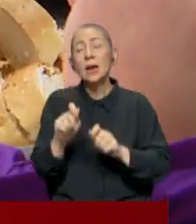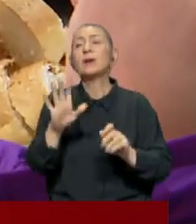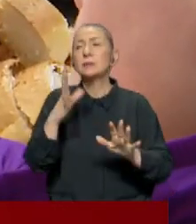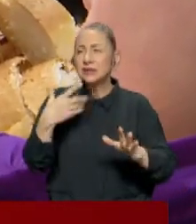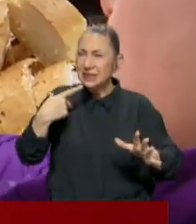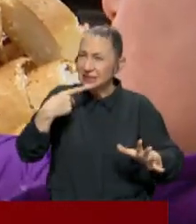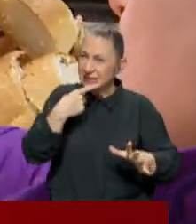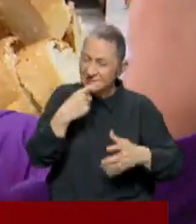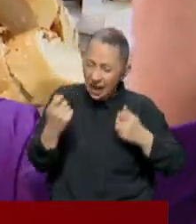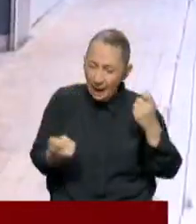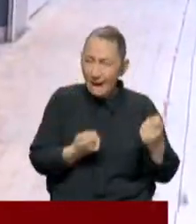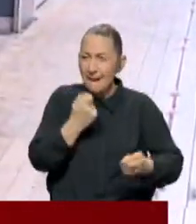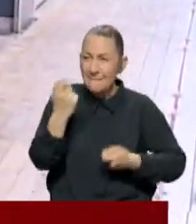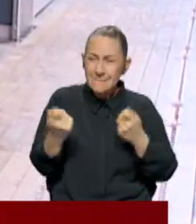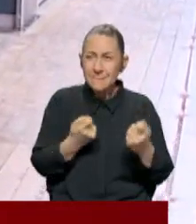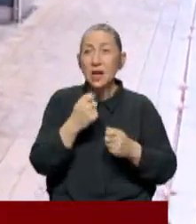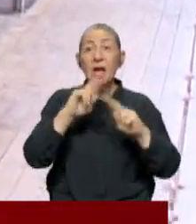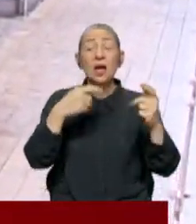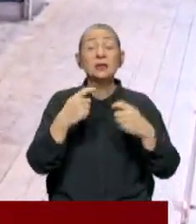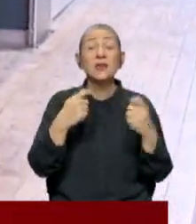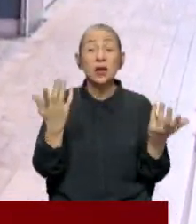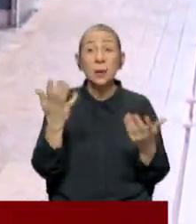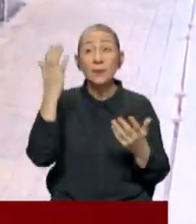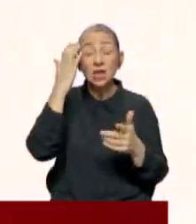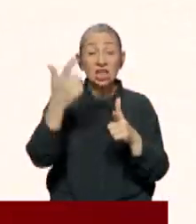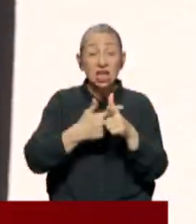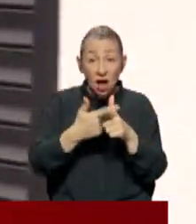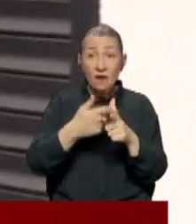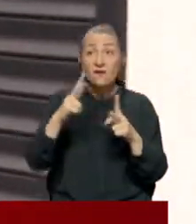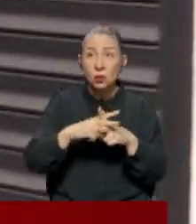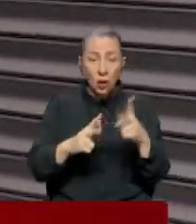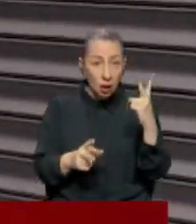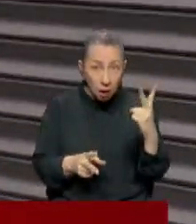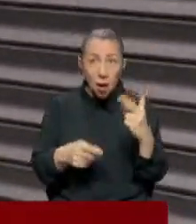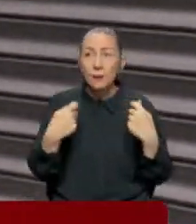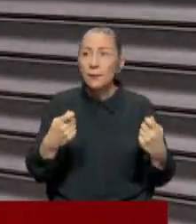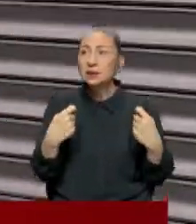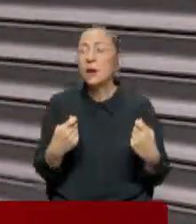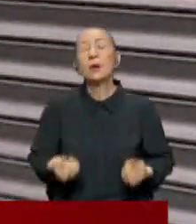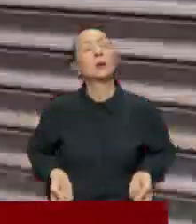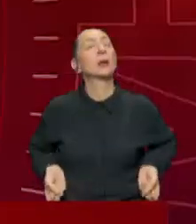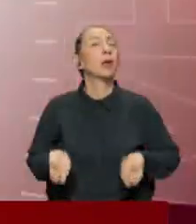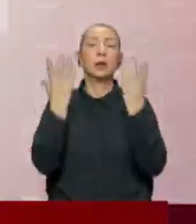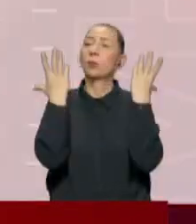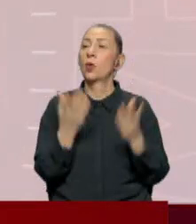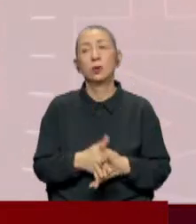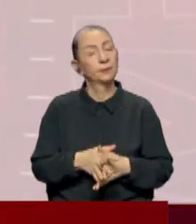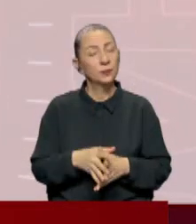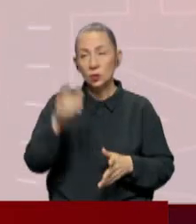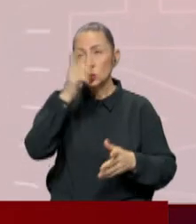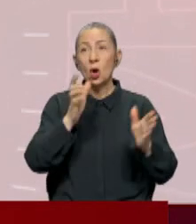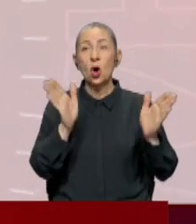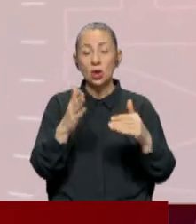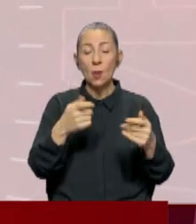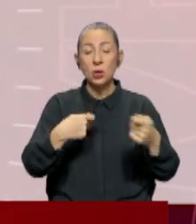kapatmamak için son gücüyle direniyor. Esnaf artık başta kira ve faturalar olmak üzere masrafların altından kalkamıyor. Türkiye Odalar